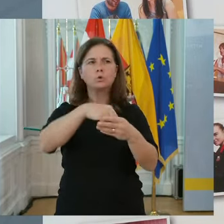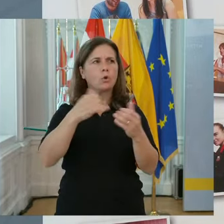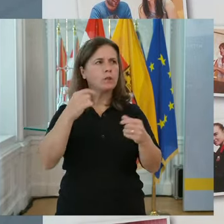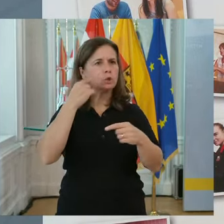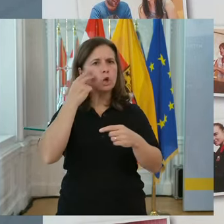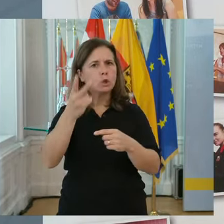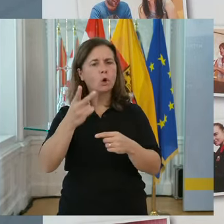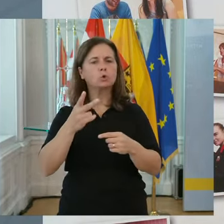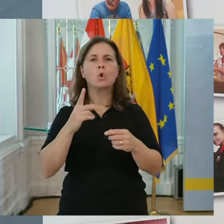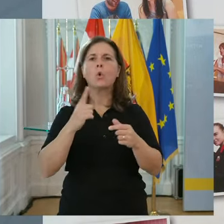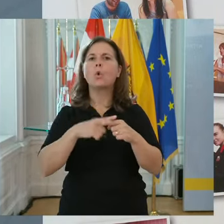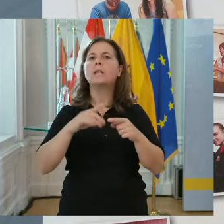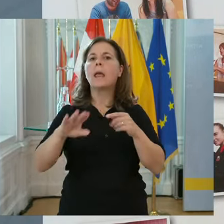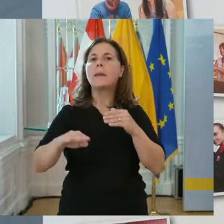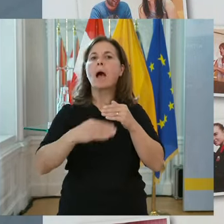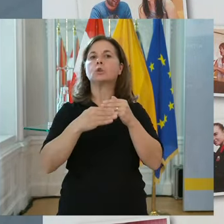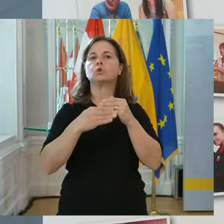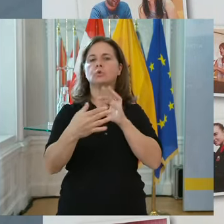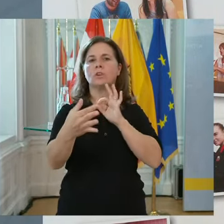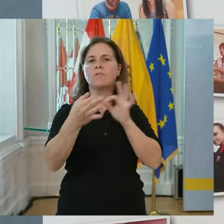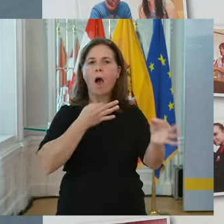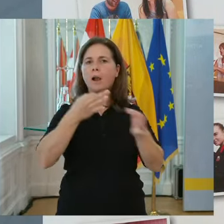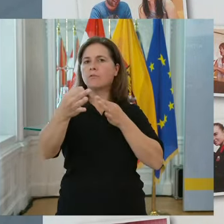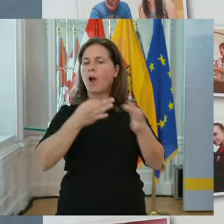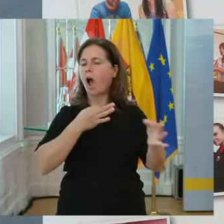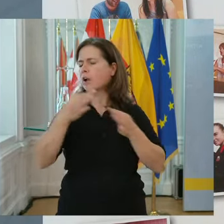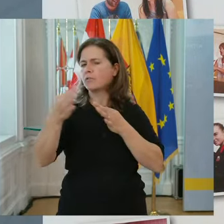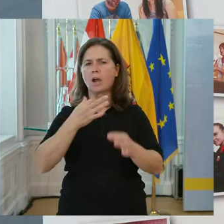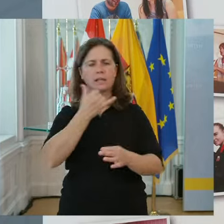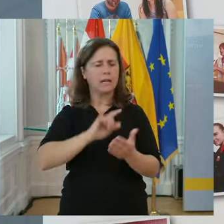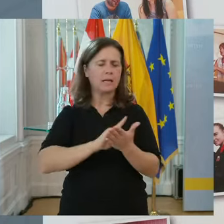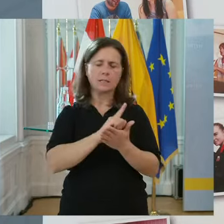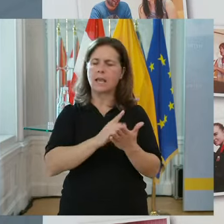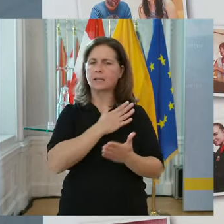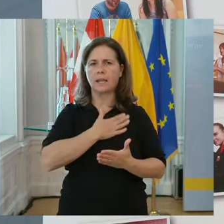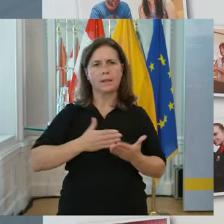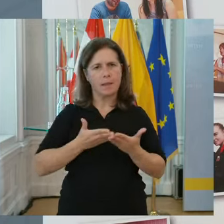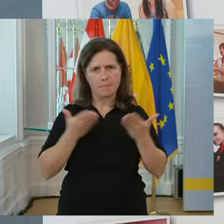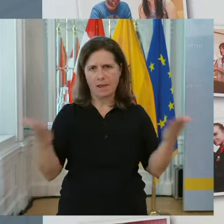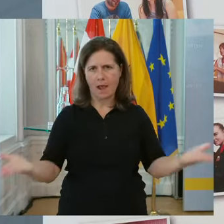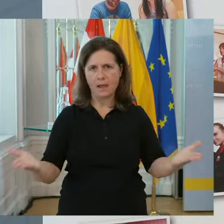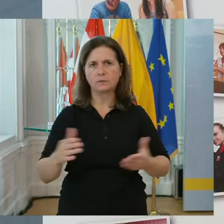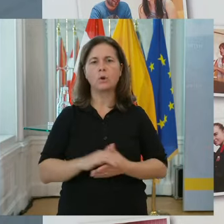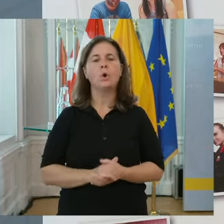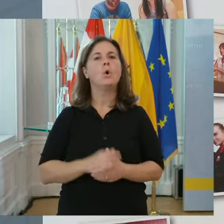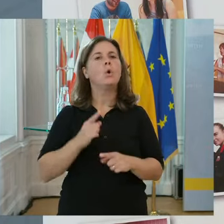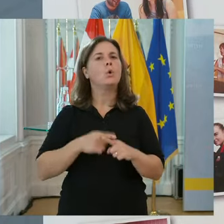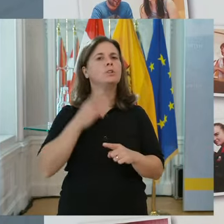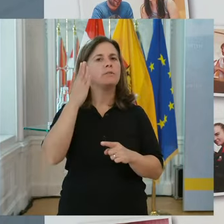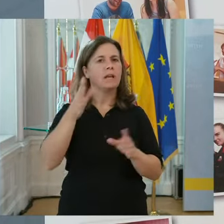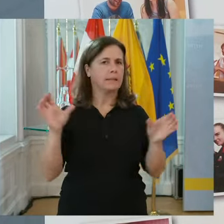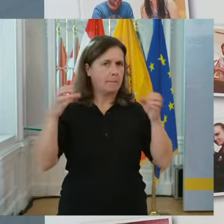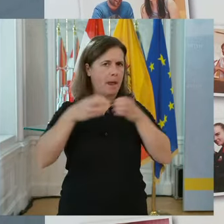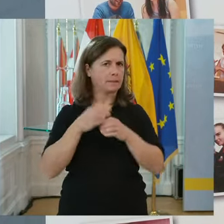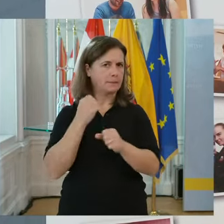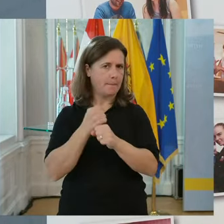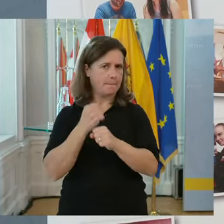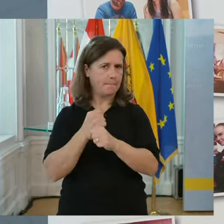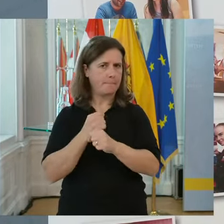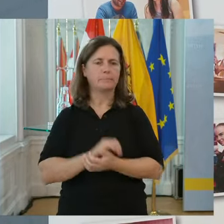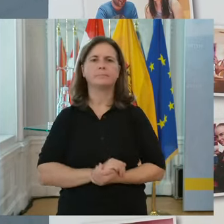Im Anschluss bitte stellen Sie Fragen, wir sind jederzeit gerne für Fragen zur Verfügung und wir werden das gemeinsam machen.